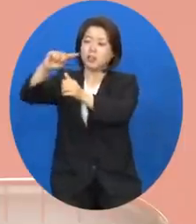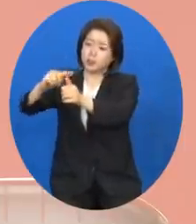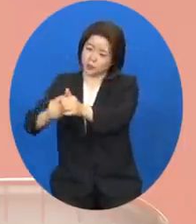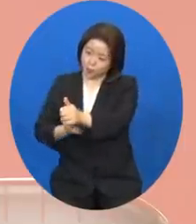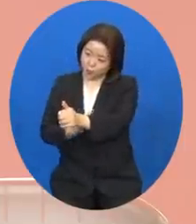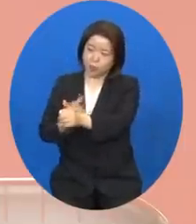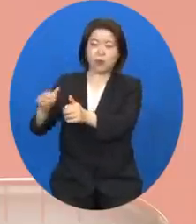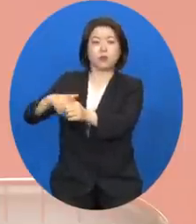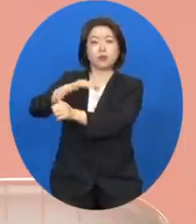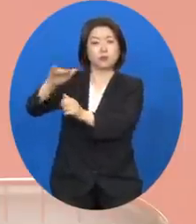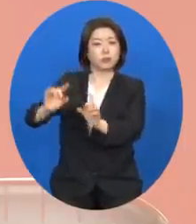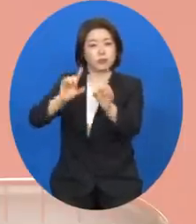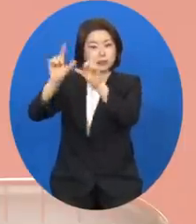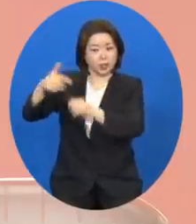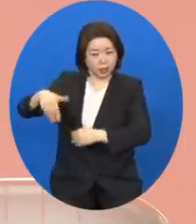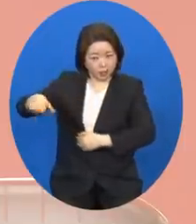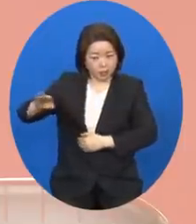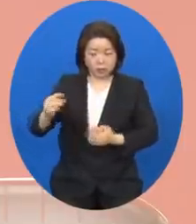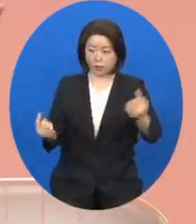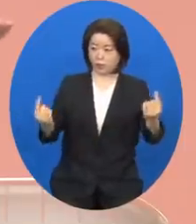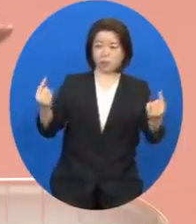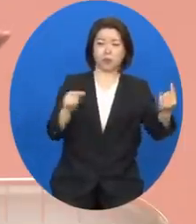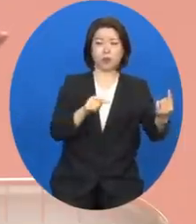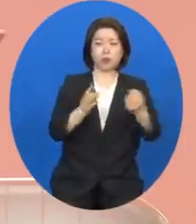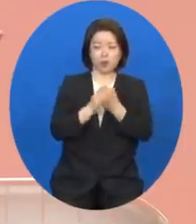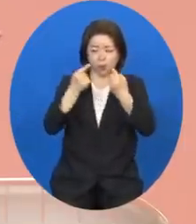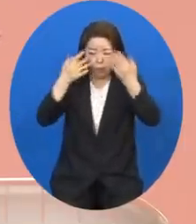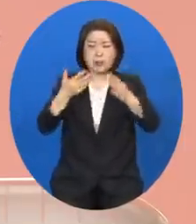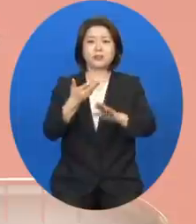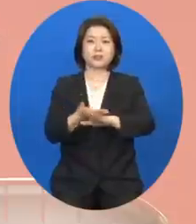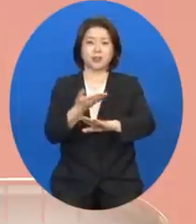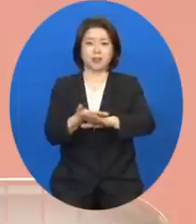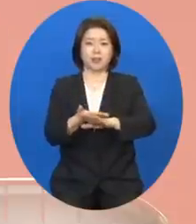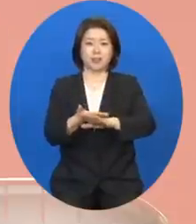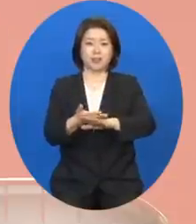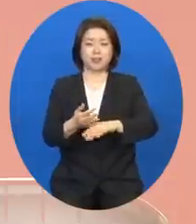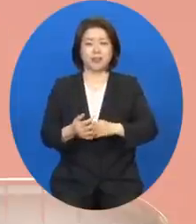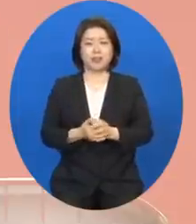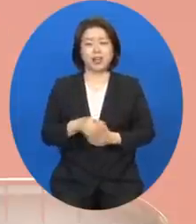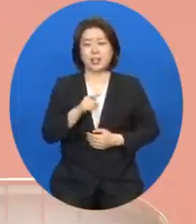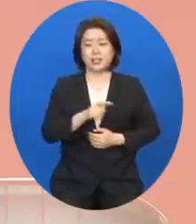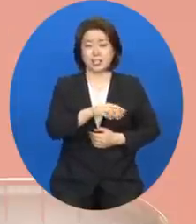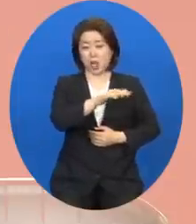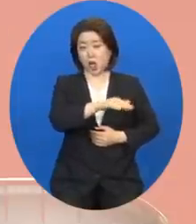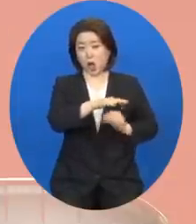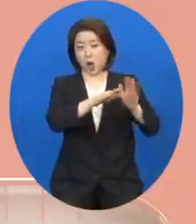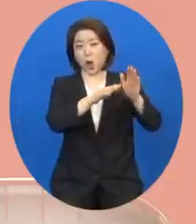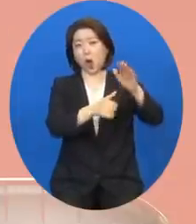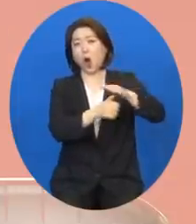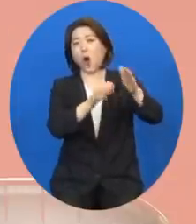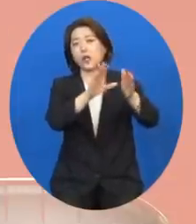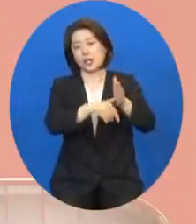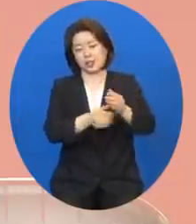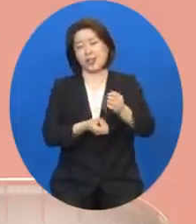그런 분위기로 살아가는 거하고는 뚜렷한 차이가 있는 거예요. 이게 어릴 때의 역량인